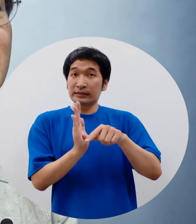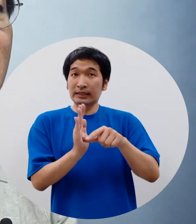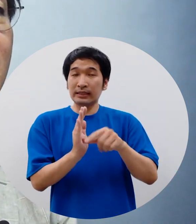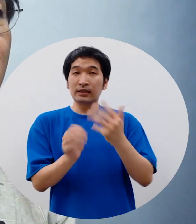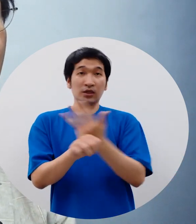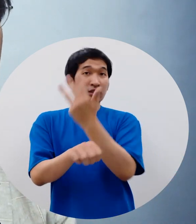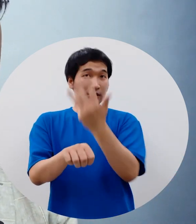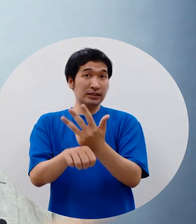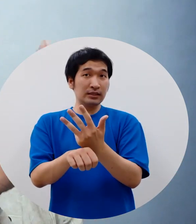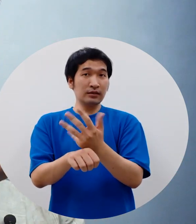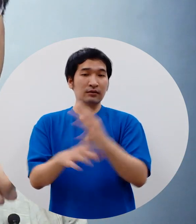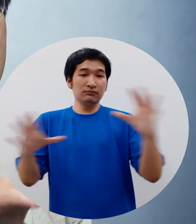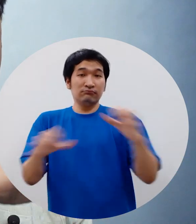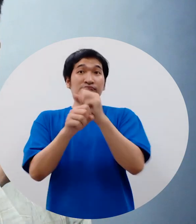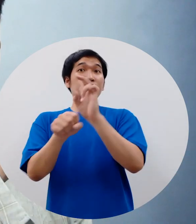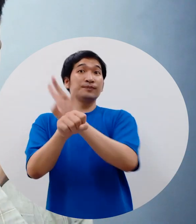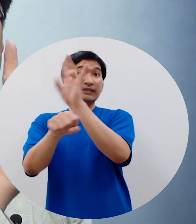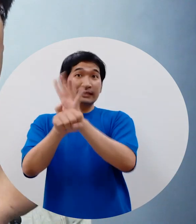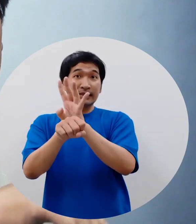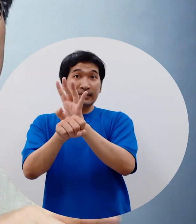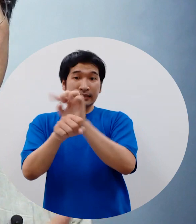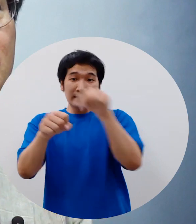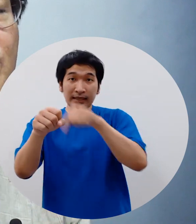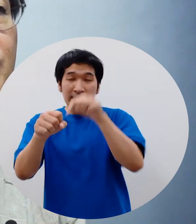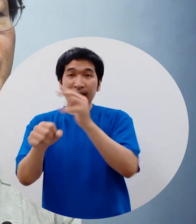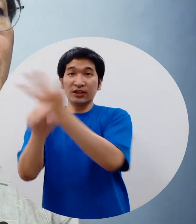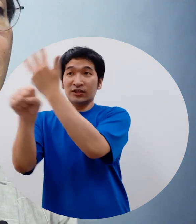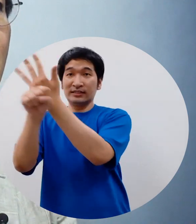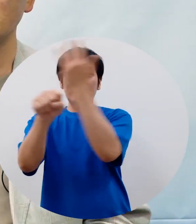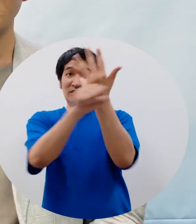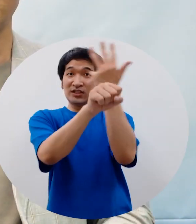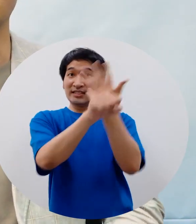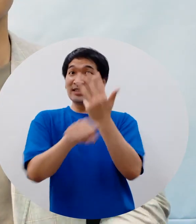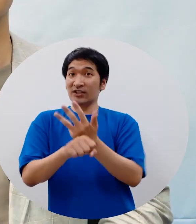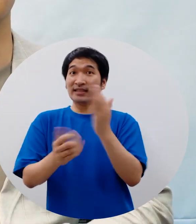시간을 8시간. 그래서 24시간을 8시간으로 나눈 거고요.